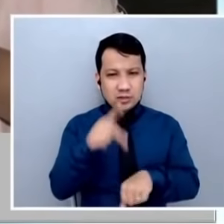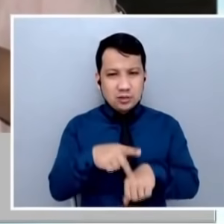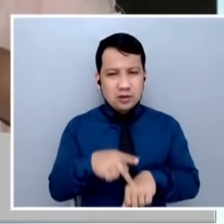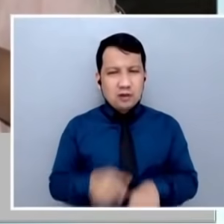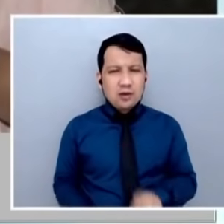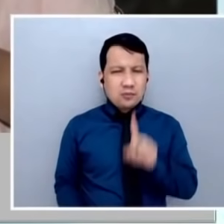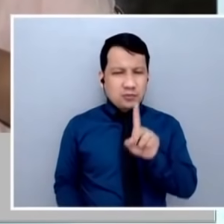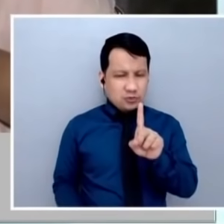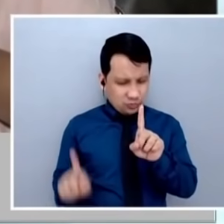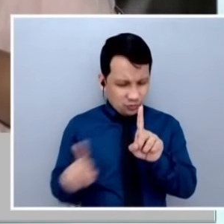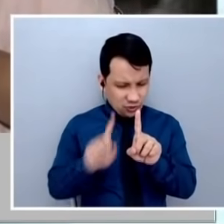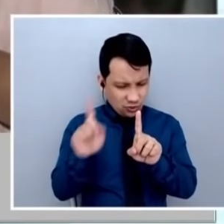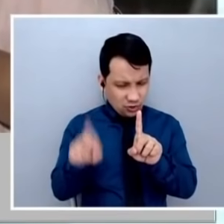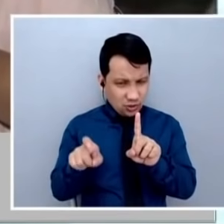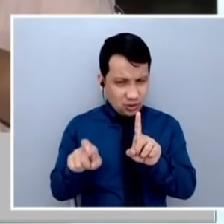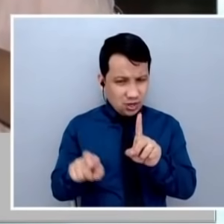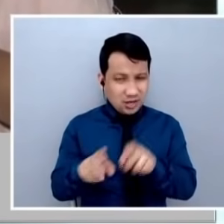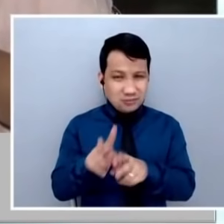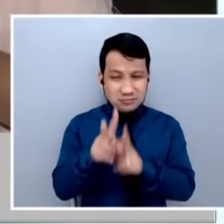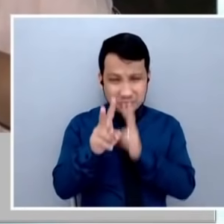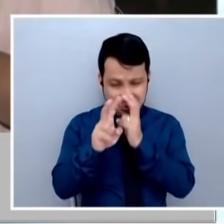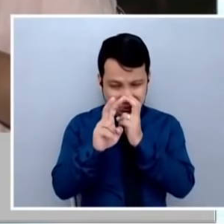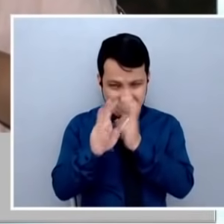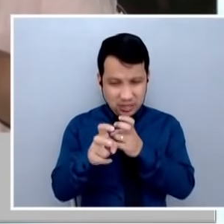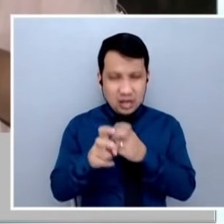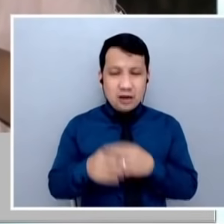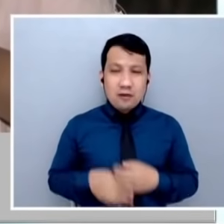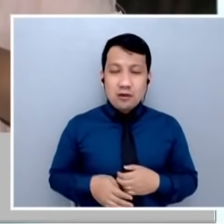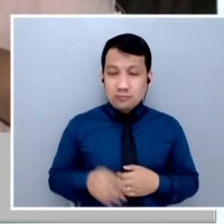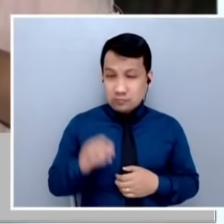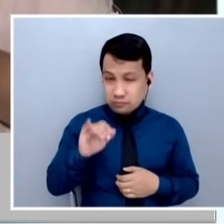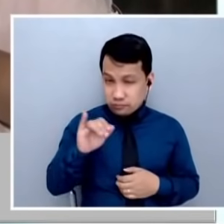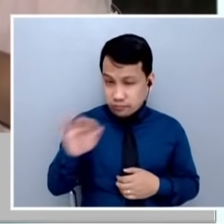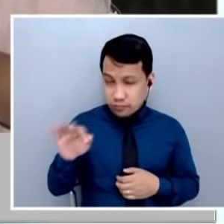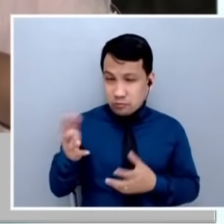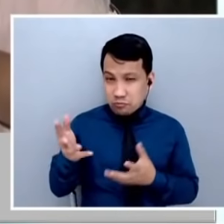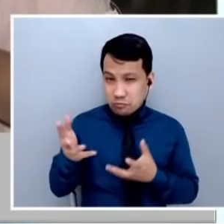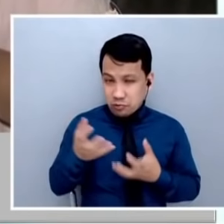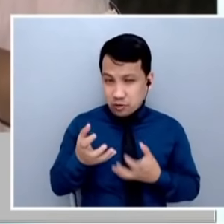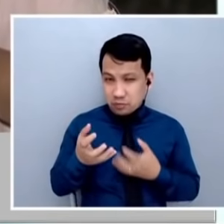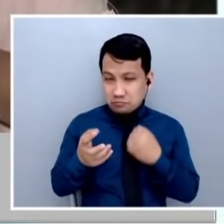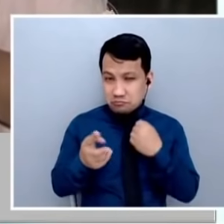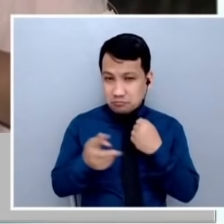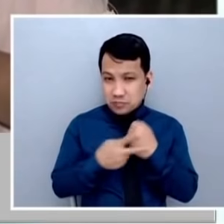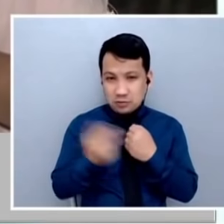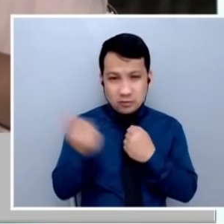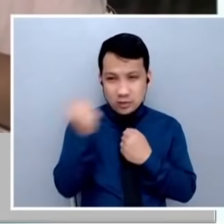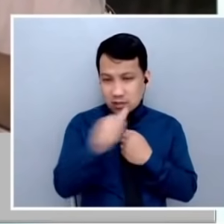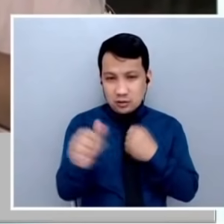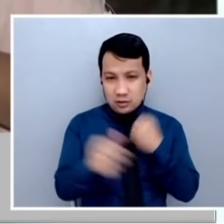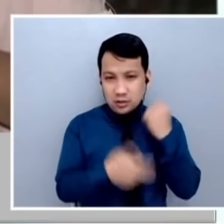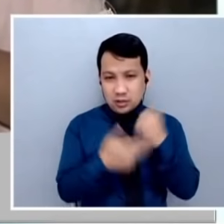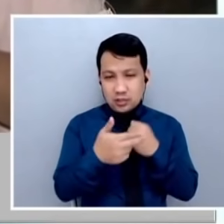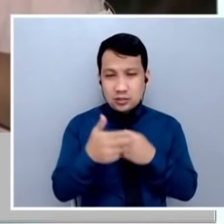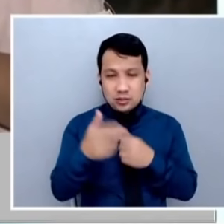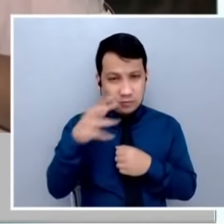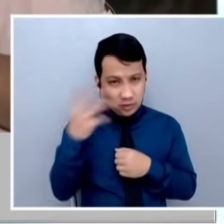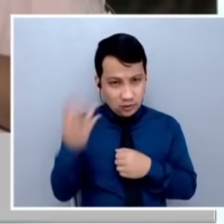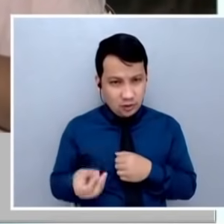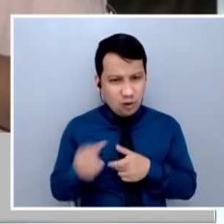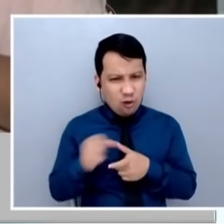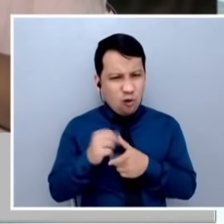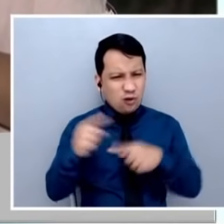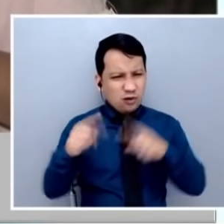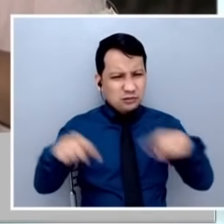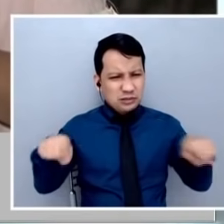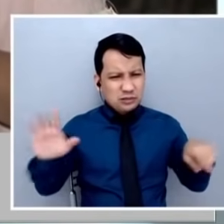lang ako. Stricto ba kapag nais mag-book sa anumang resort sa Batangas? O iba-iba ba